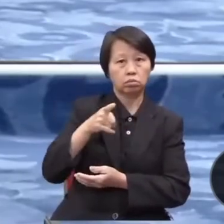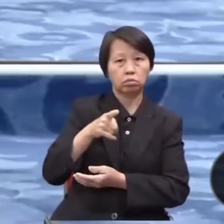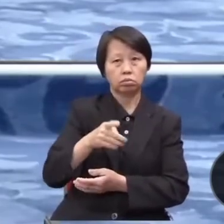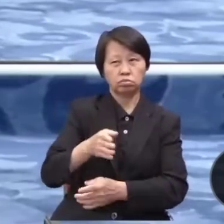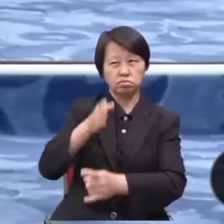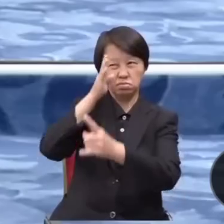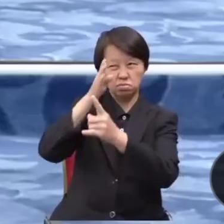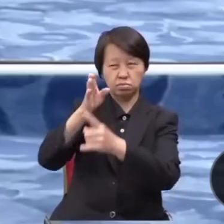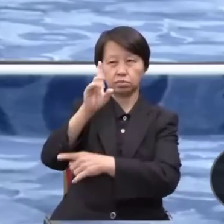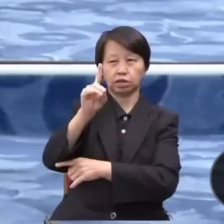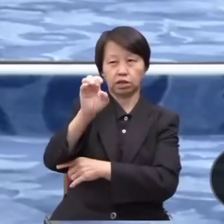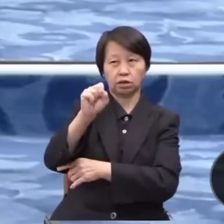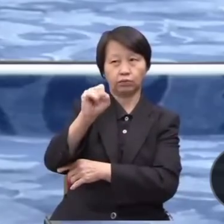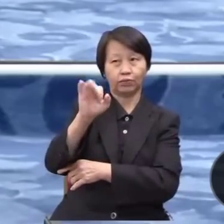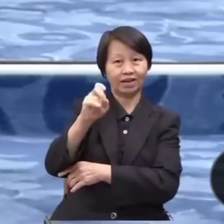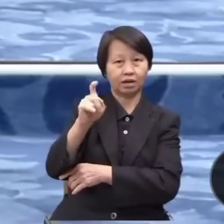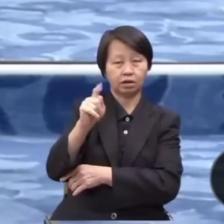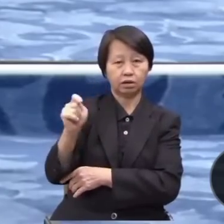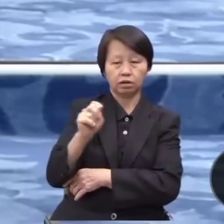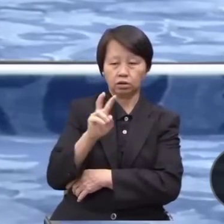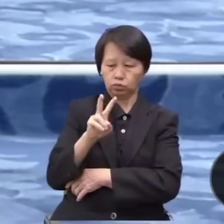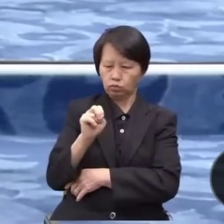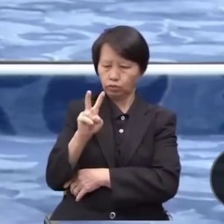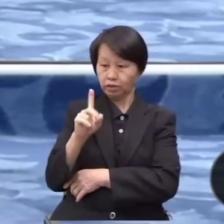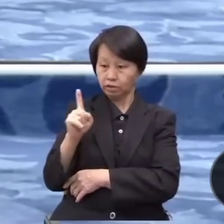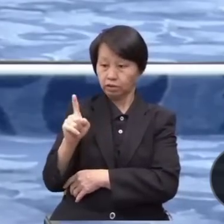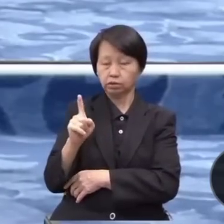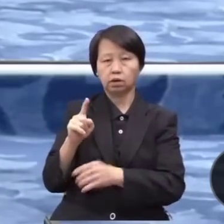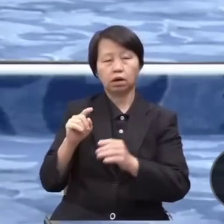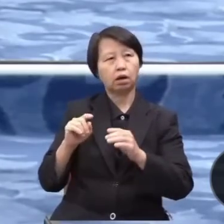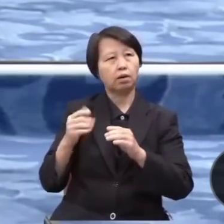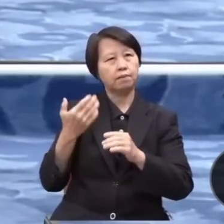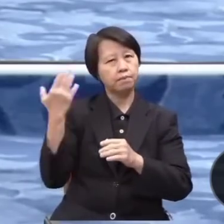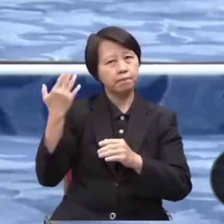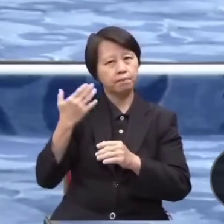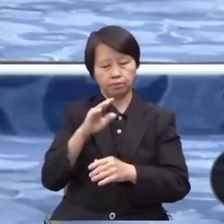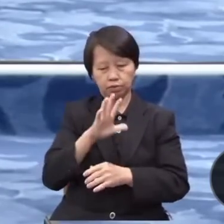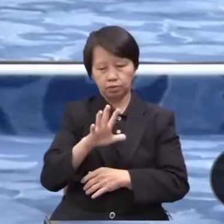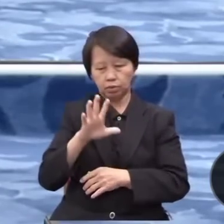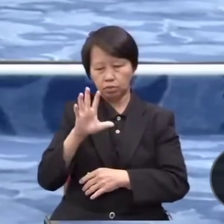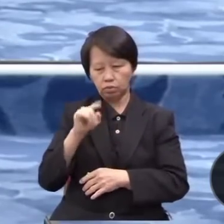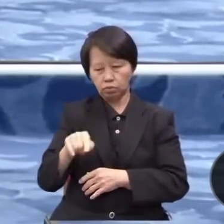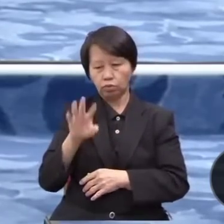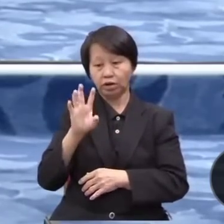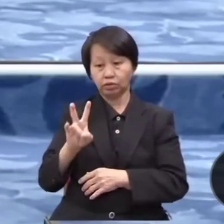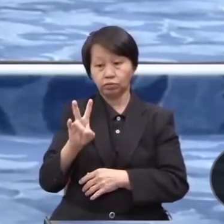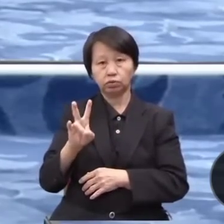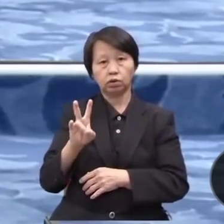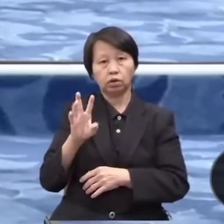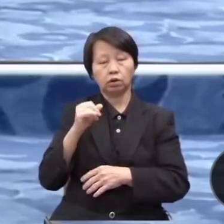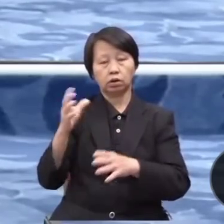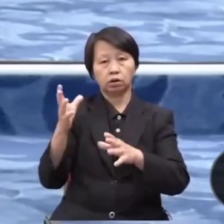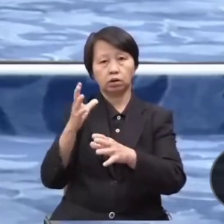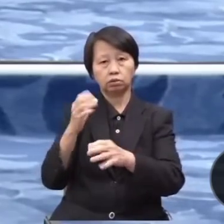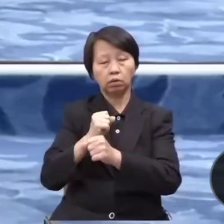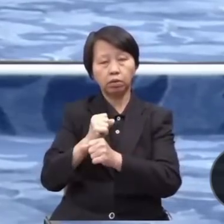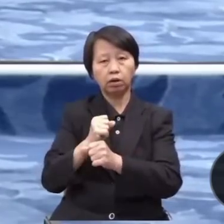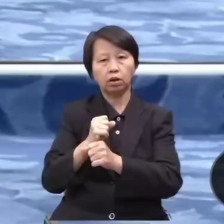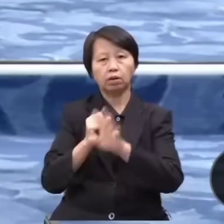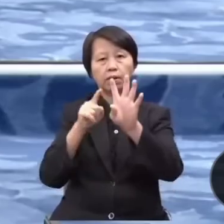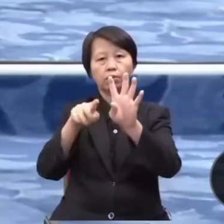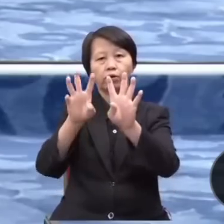Sasaran defisit fiskal Indonesia tahun 2021 asalnya pada 5.7 mencapai